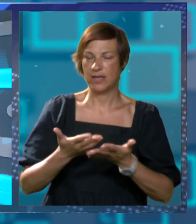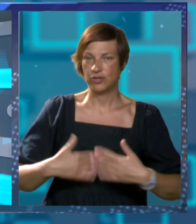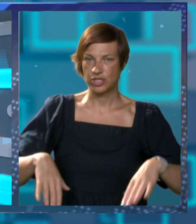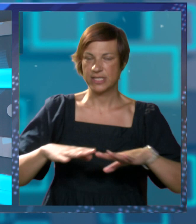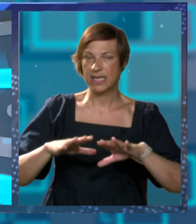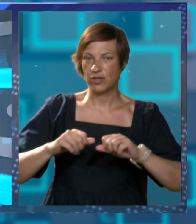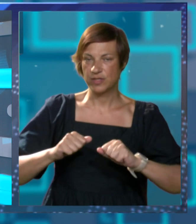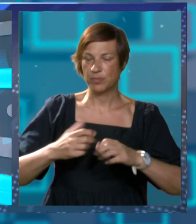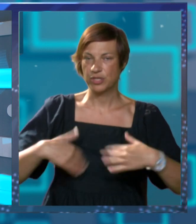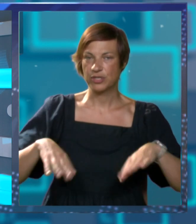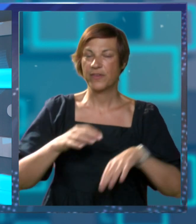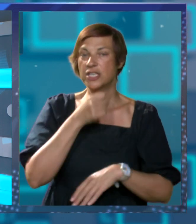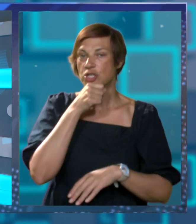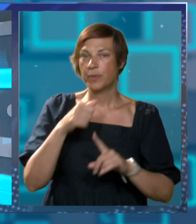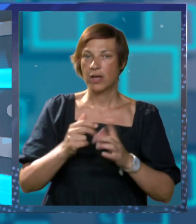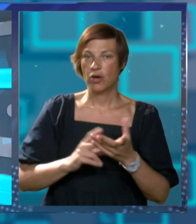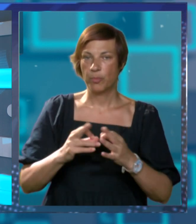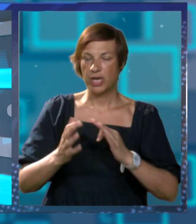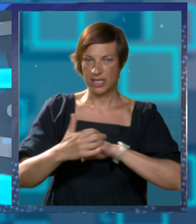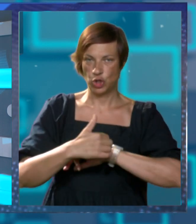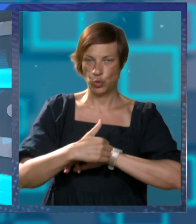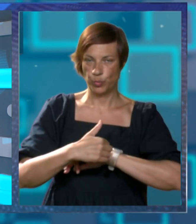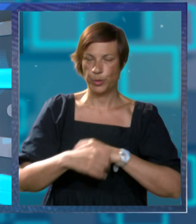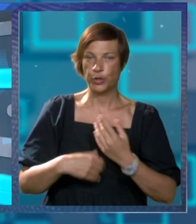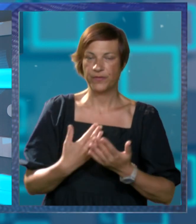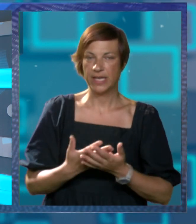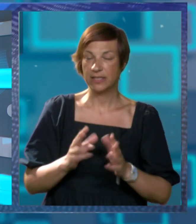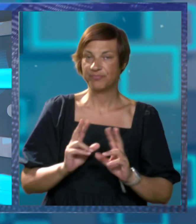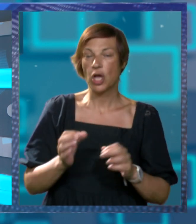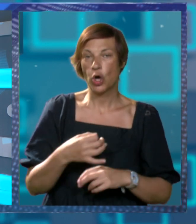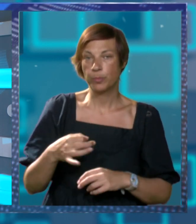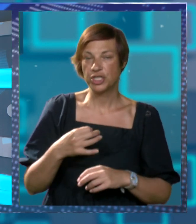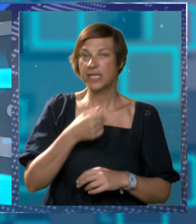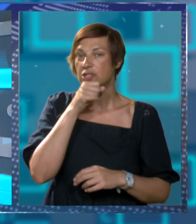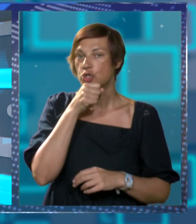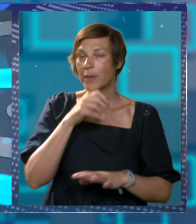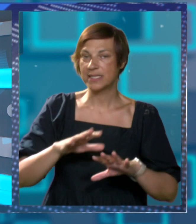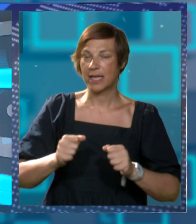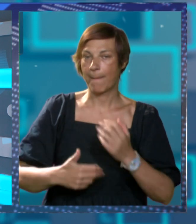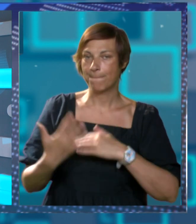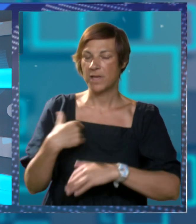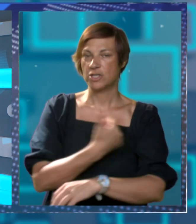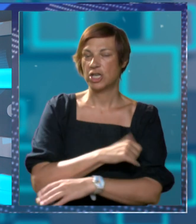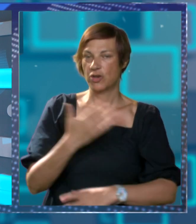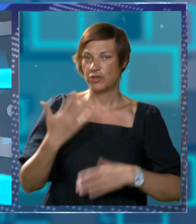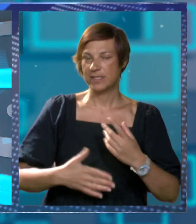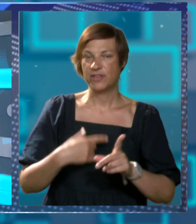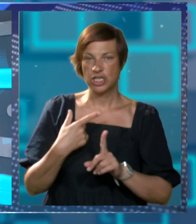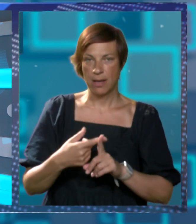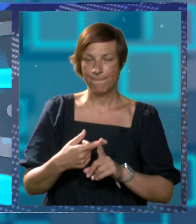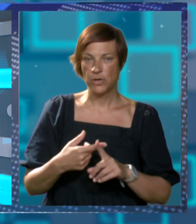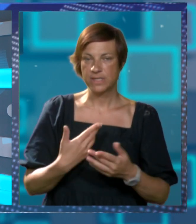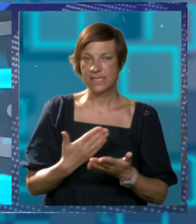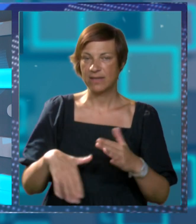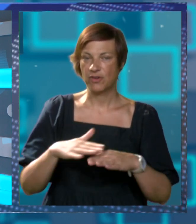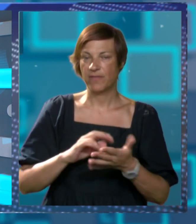održanoj sjednici Gospodarskog vijeća Županijske komore Dubrovnik. Iako su u globalu županijski gospodarstvenici prošlu godinu završili